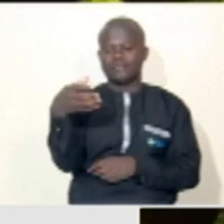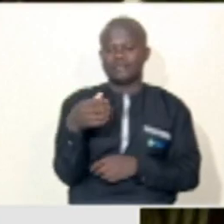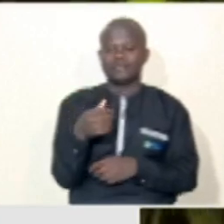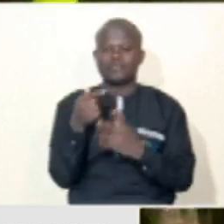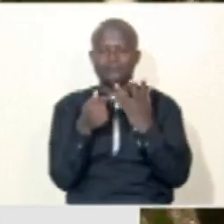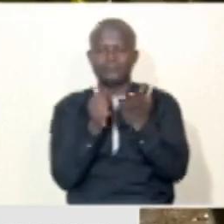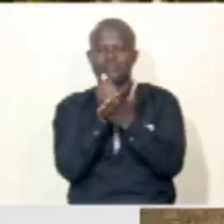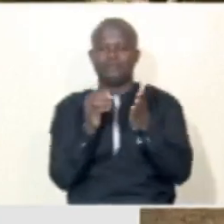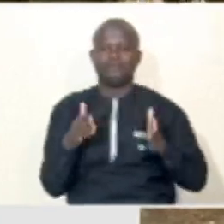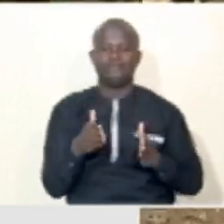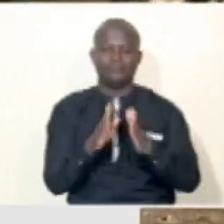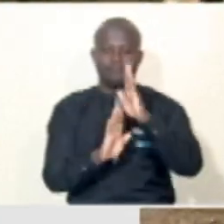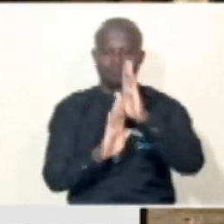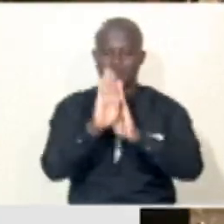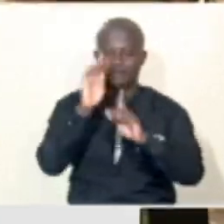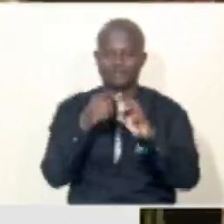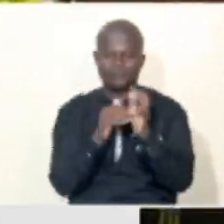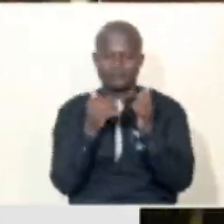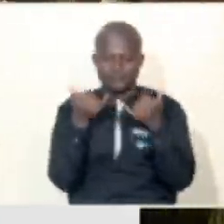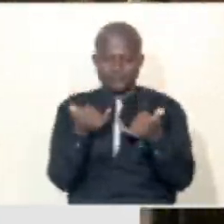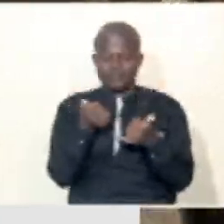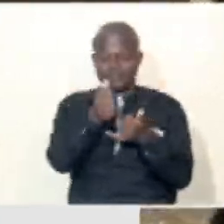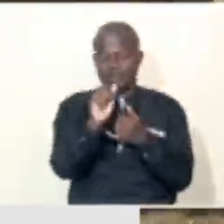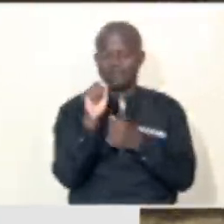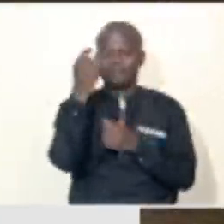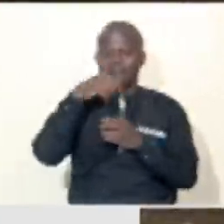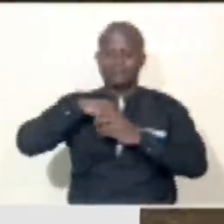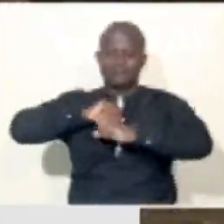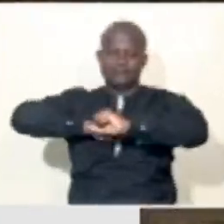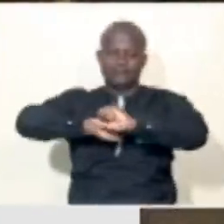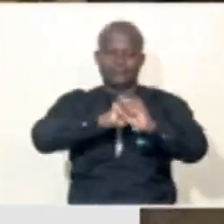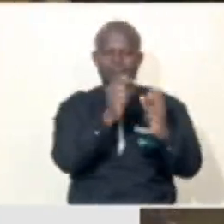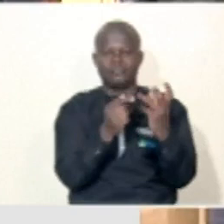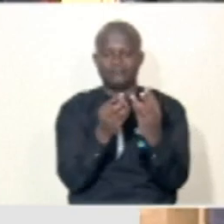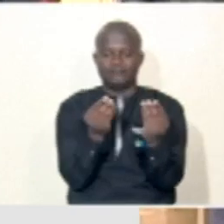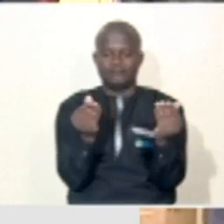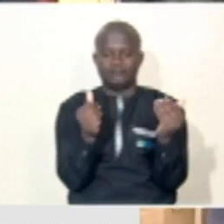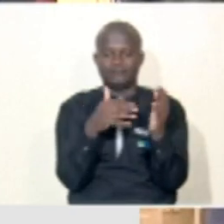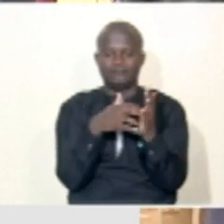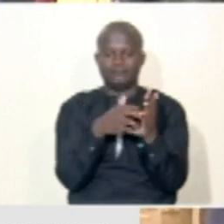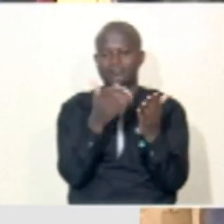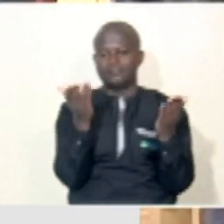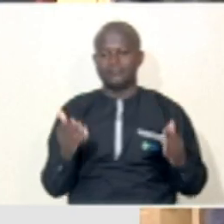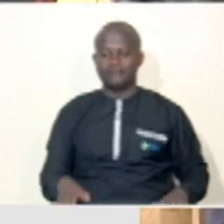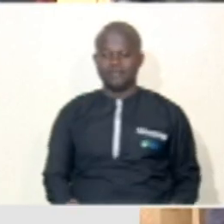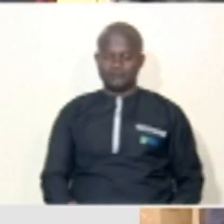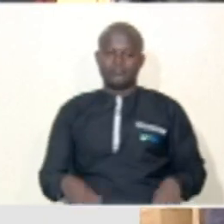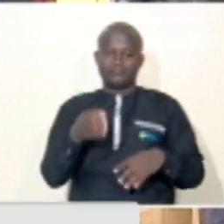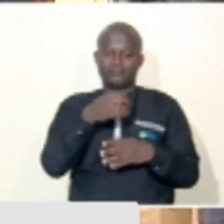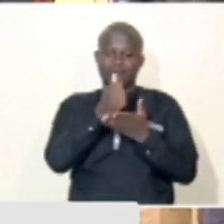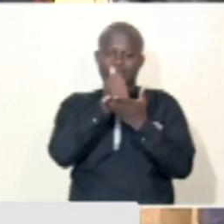ibi ngo byababereye inzira yo kwiteza imbere ndetse kuri ubu ngo nibo bafatiye ya mbere mu kurinda ko hari icyakwangiza iyi parike hari amakoperative bafasha